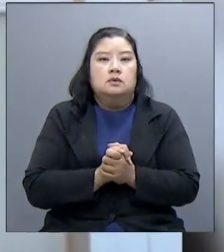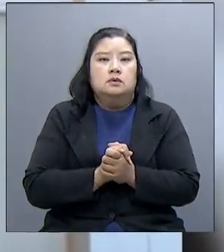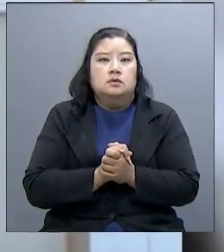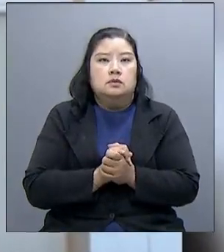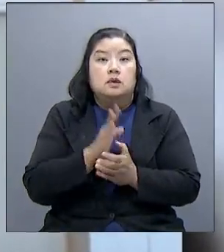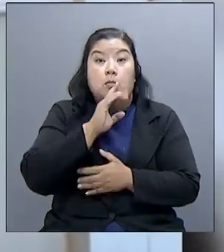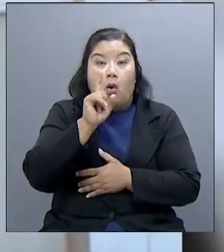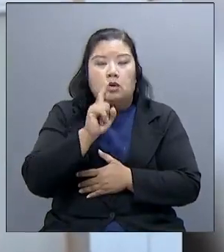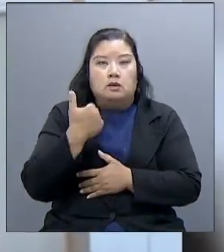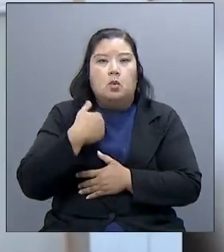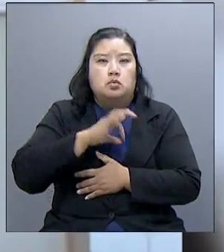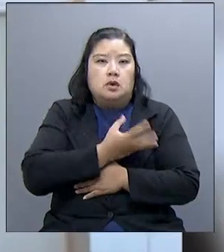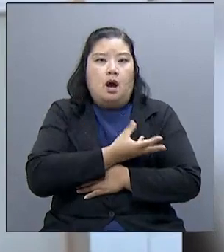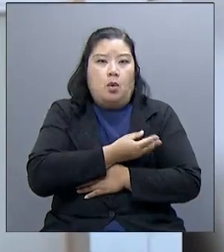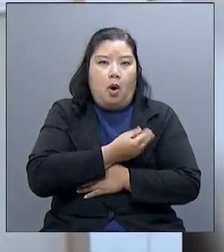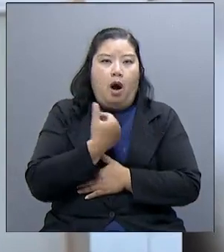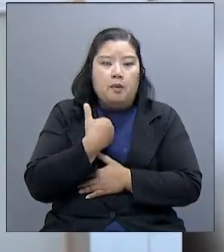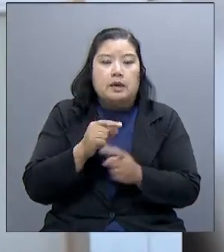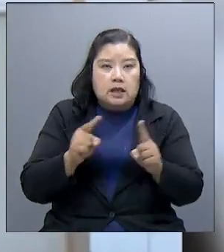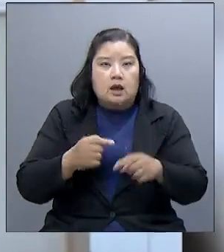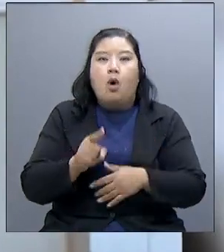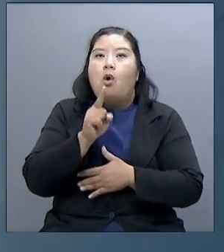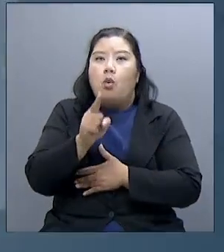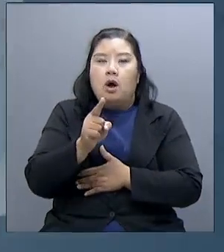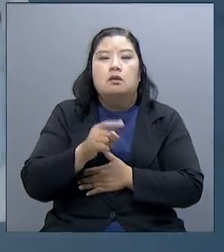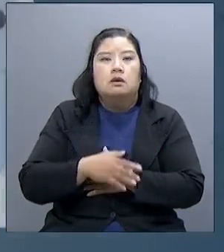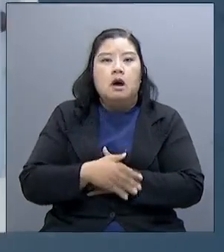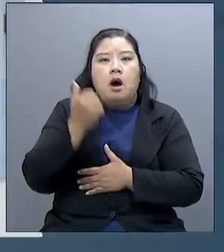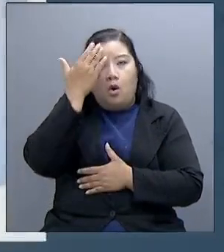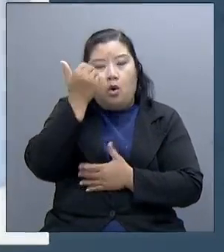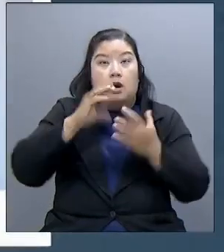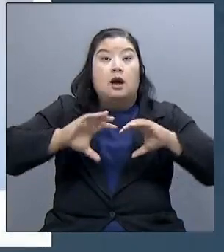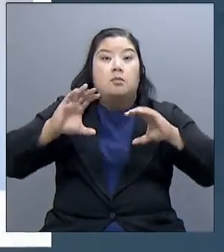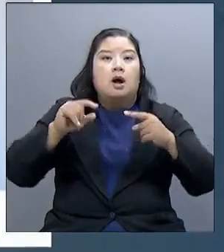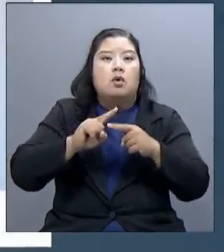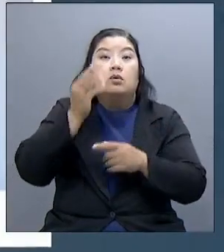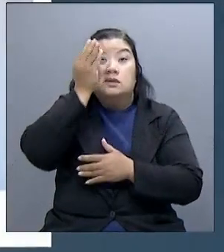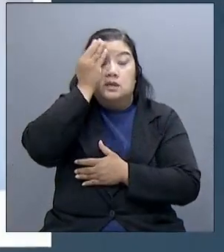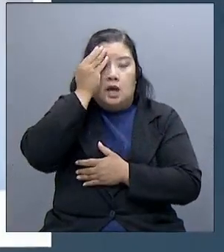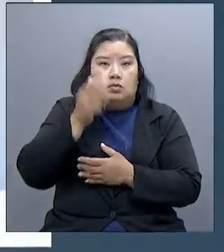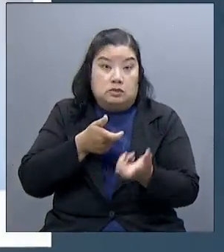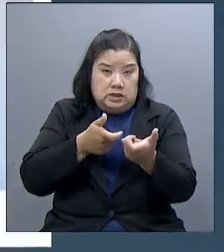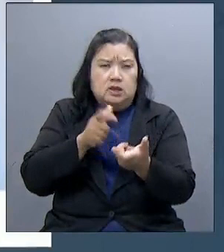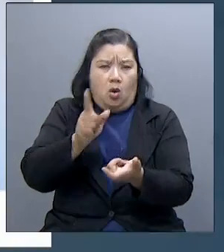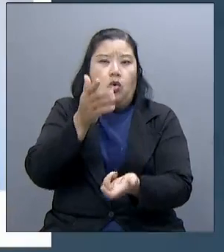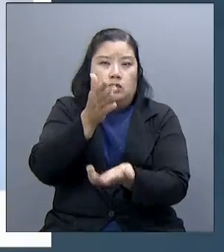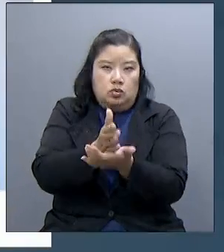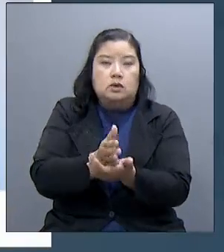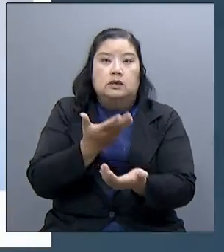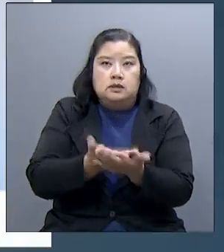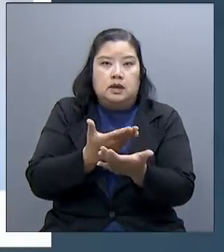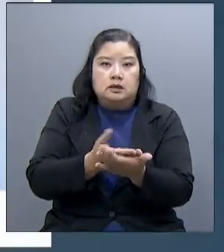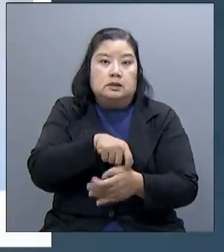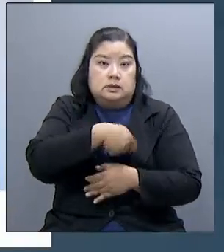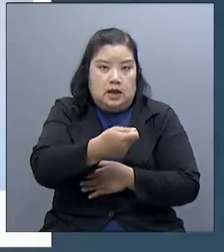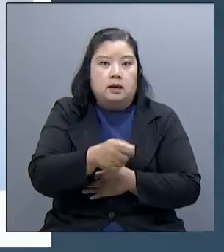บุว่าตกใจกับเหตุการณ์ที่เกิดขึ้นและขอประณามโดยเรียกร้องให้รัฐบาลอิสราเอลหยุดยิงเธอได้บริจาคเงินกว่า